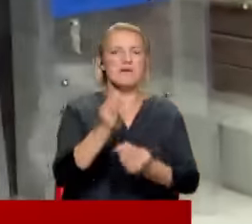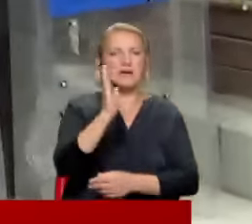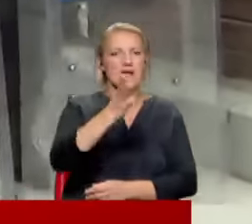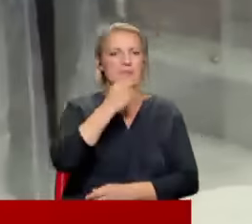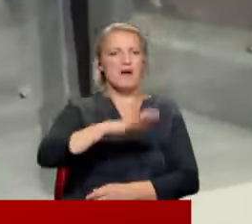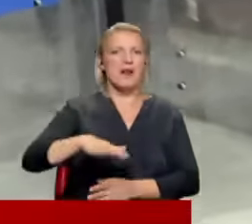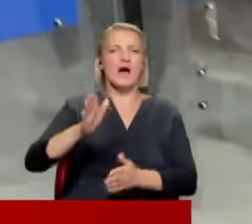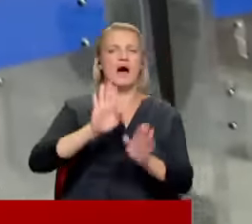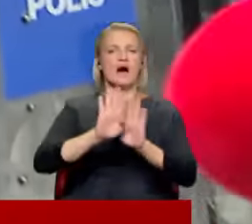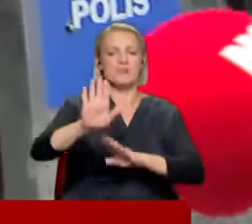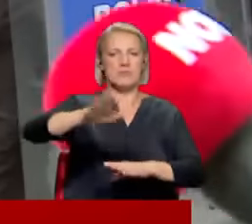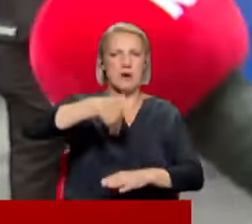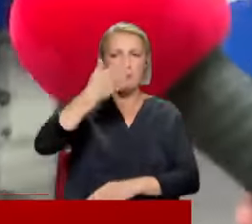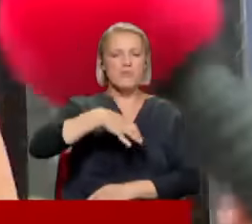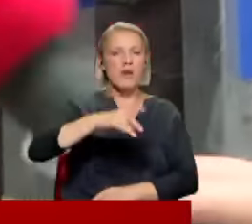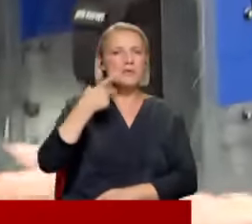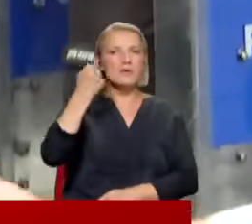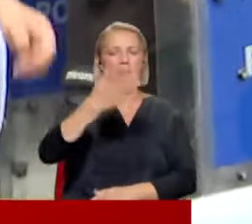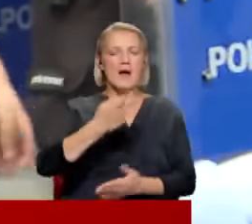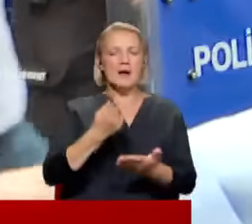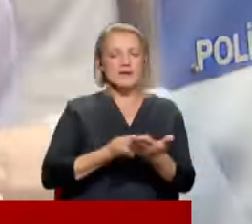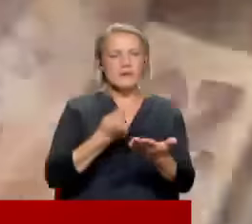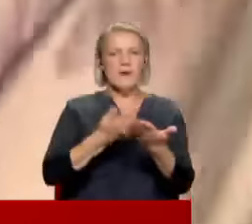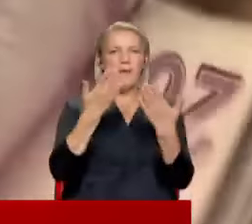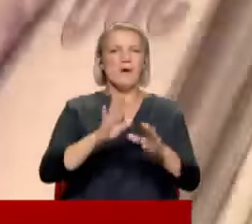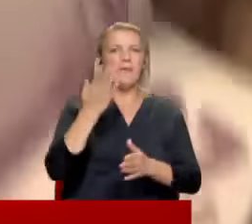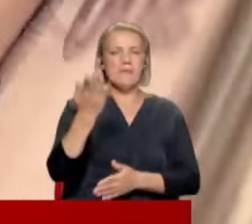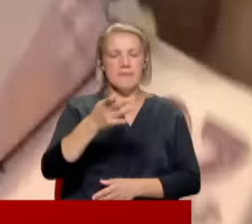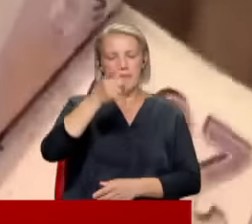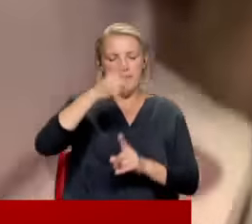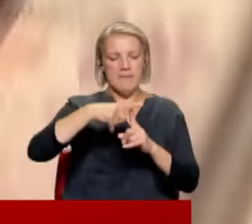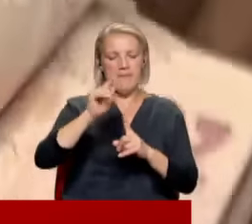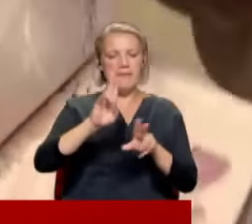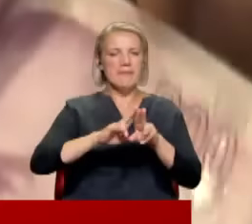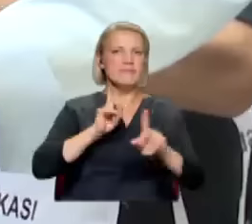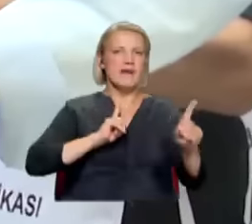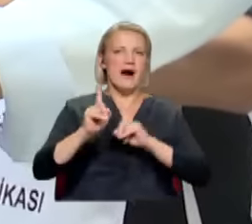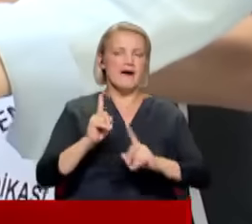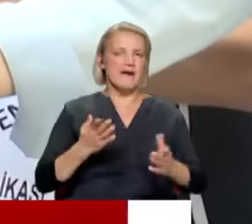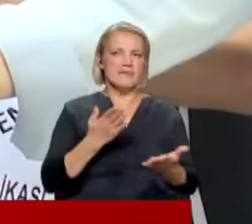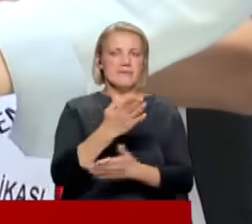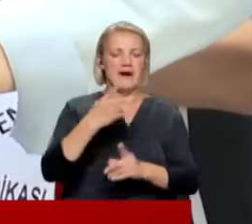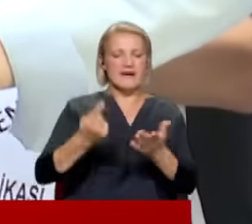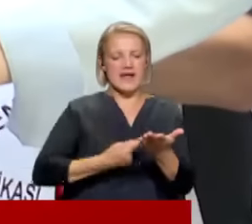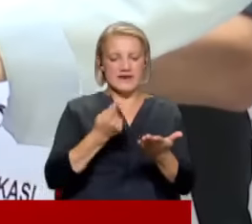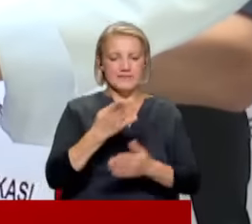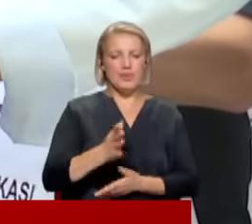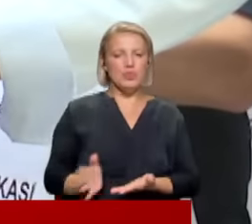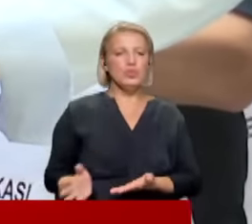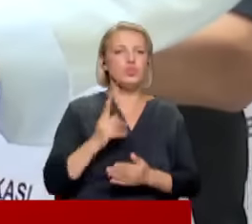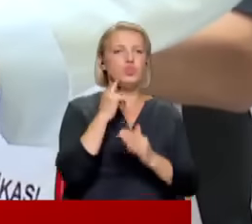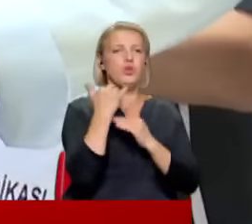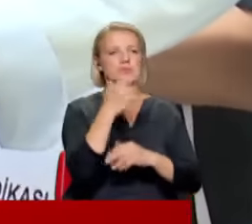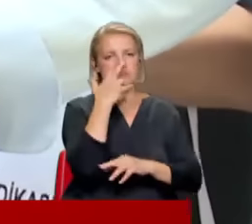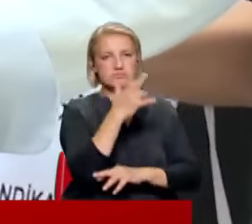döndü İstanbul bölge müdürlüğü emeklilerin dilekçesini kabul etmedi tüke dava yolu göründü dilekçemiz de toplumu